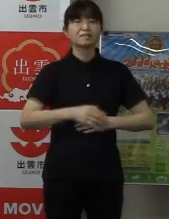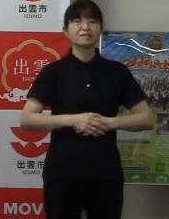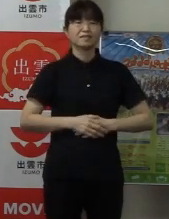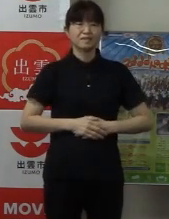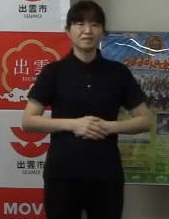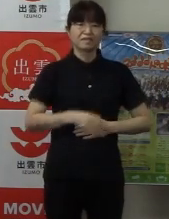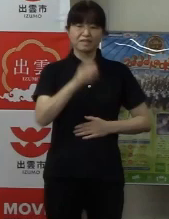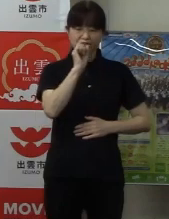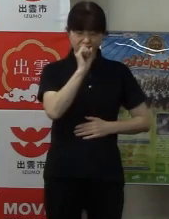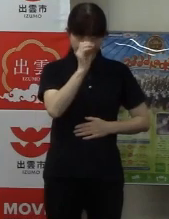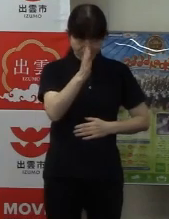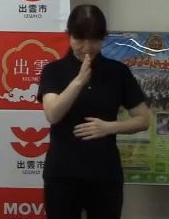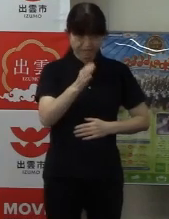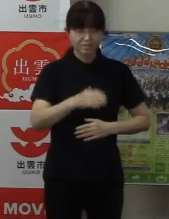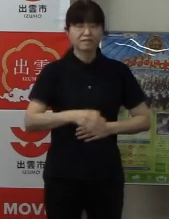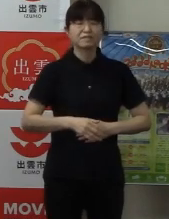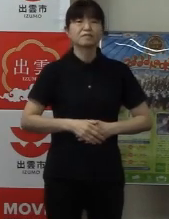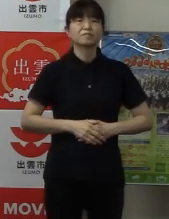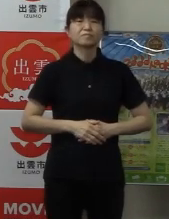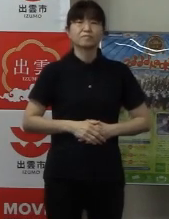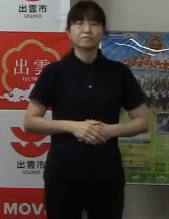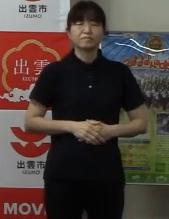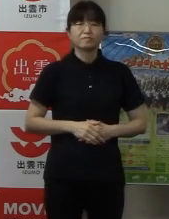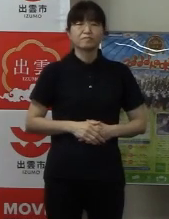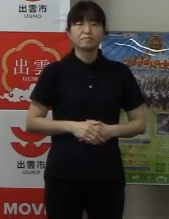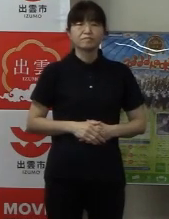お願いをいたします。